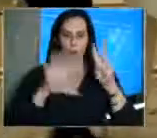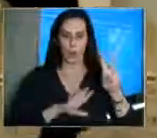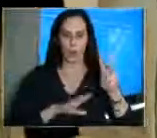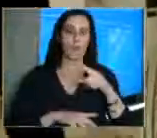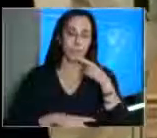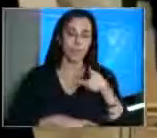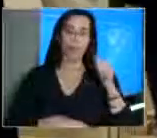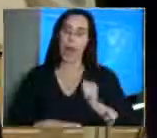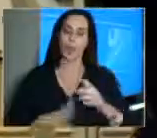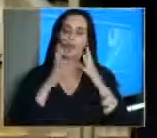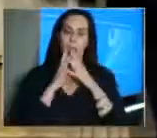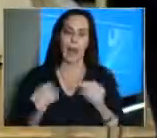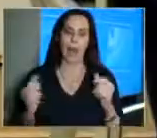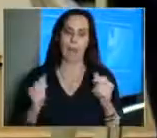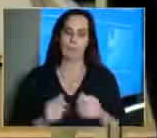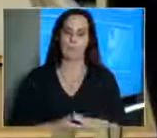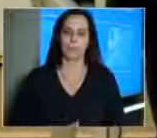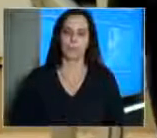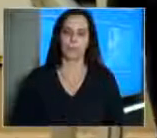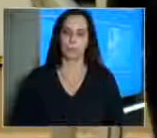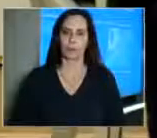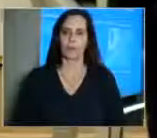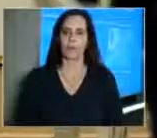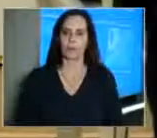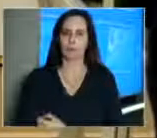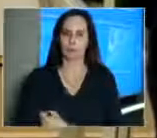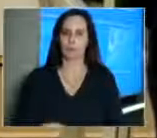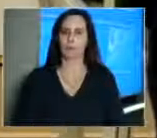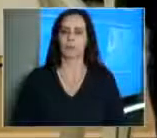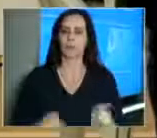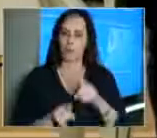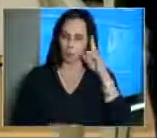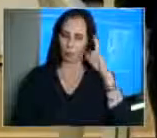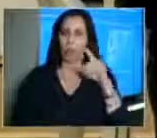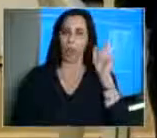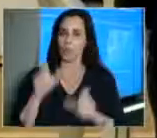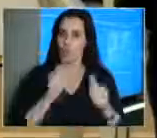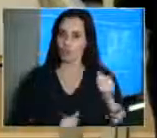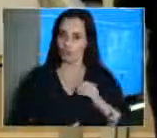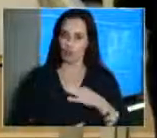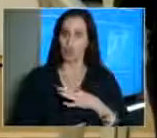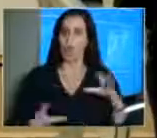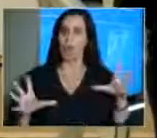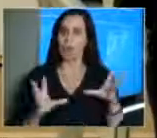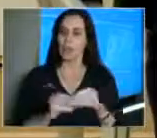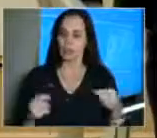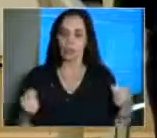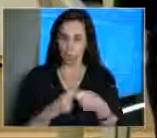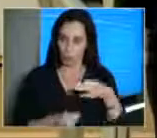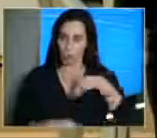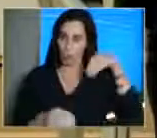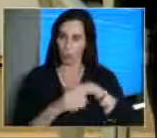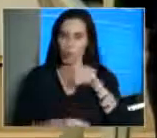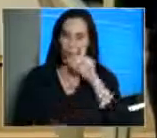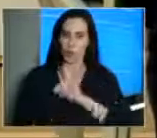погиб в 1982 году и считался пропавшим без вести. Как вы знаете, наши военные вместе с